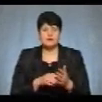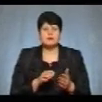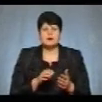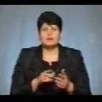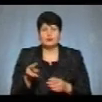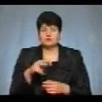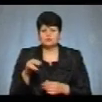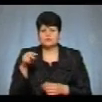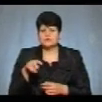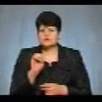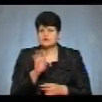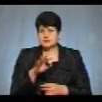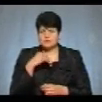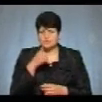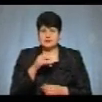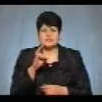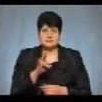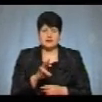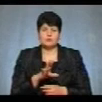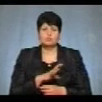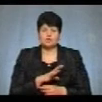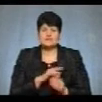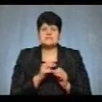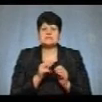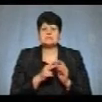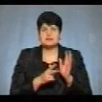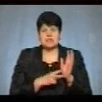лютому 2014-го Назарію було 17 років.